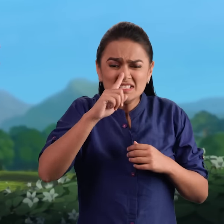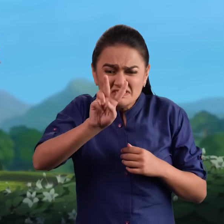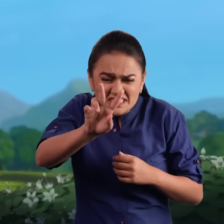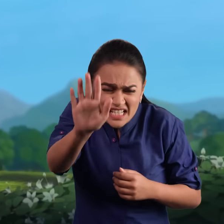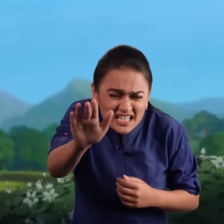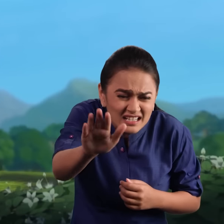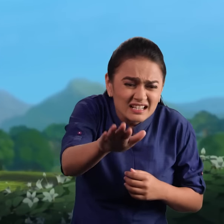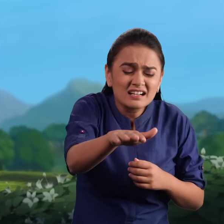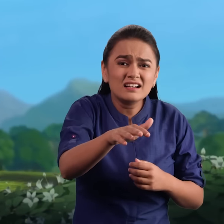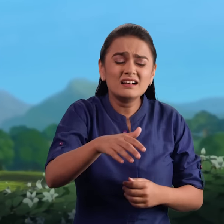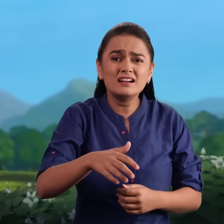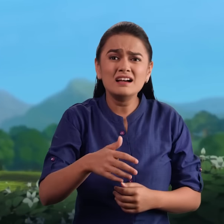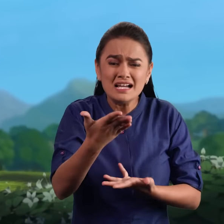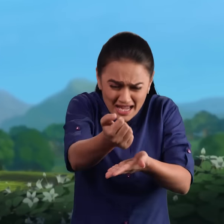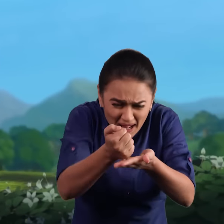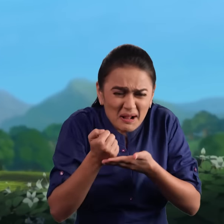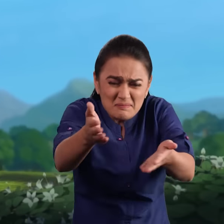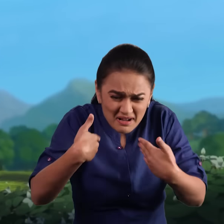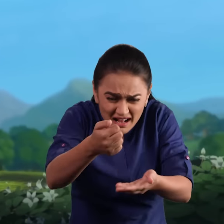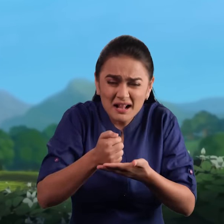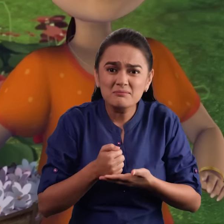ललिता, विशाखा,